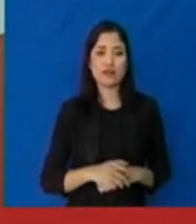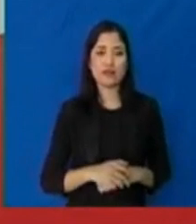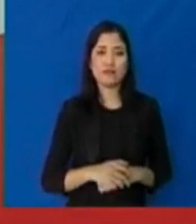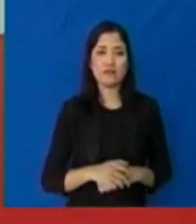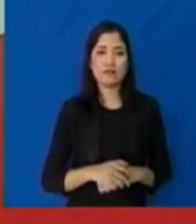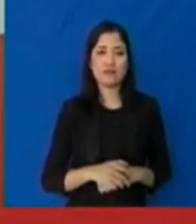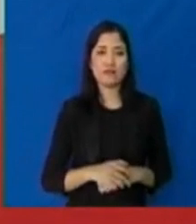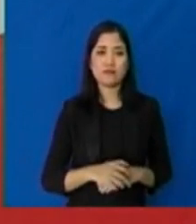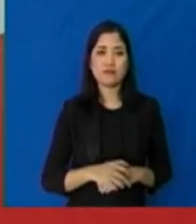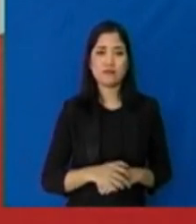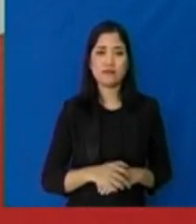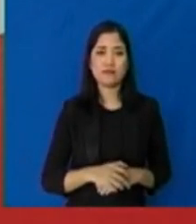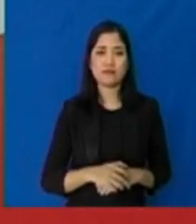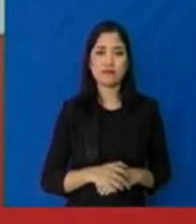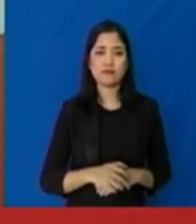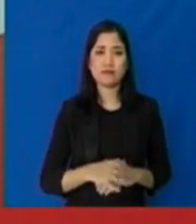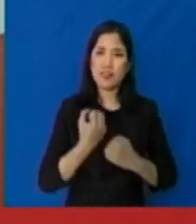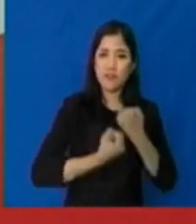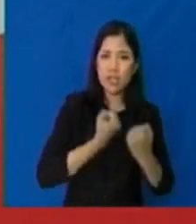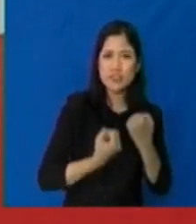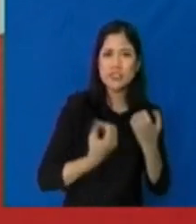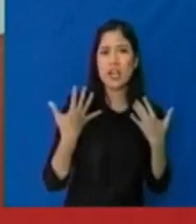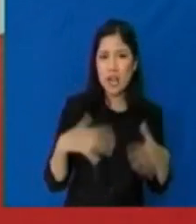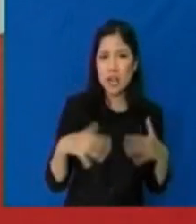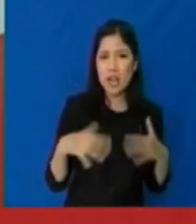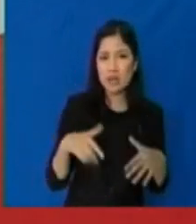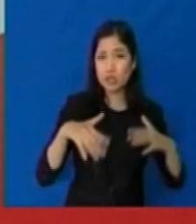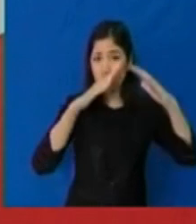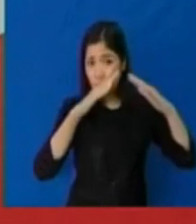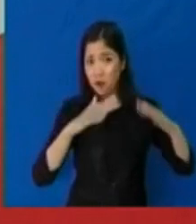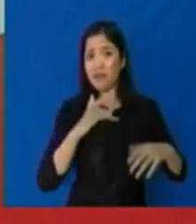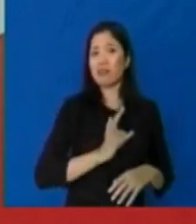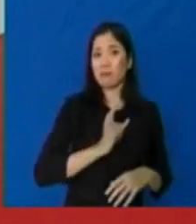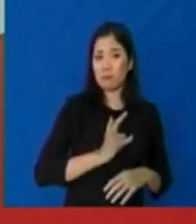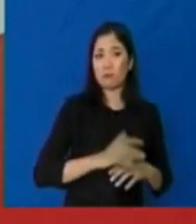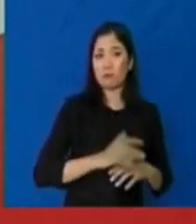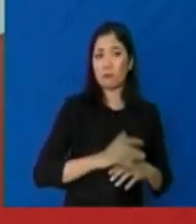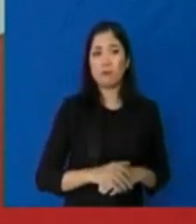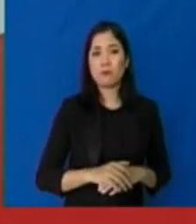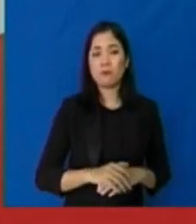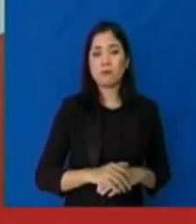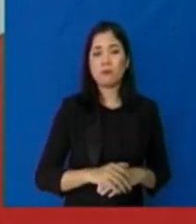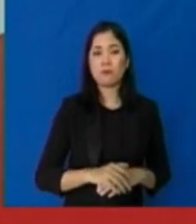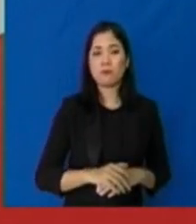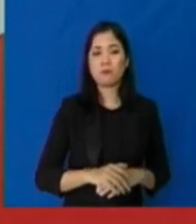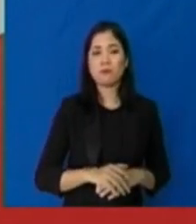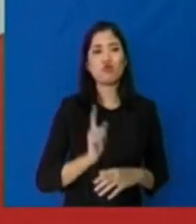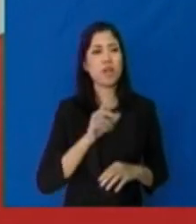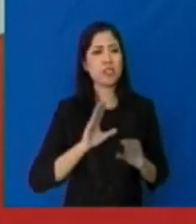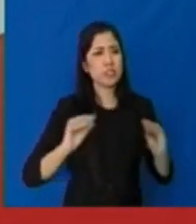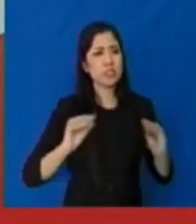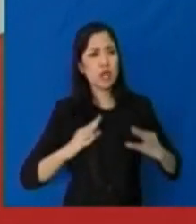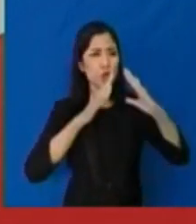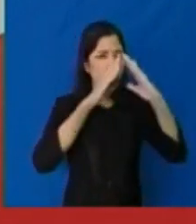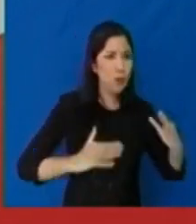bisa melaksanakan aktivitas ringan di rumah yang seimbang, karena bukan dimaknai bahwa bekerja dari